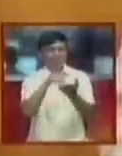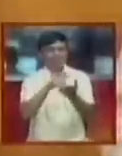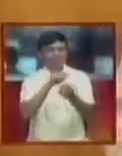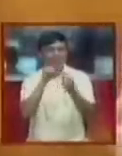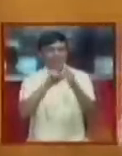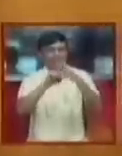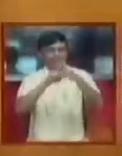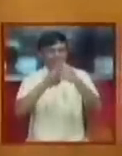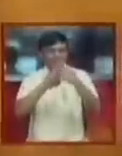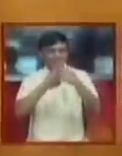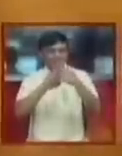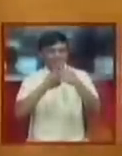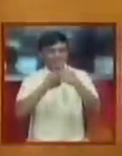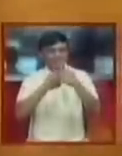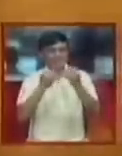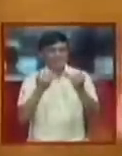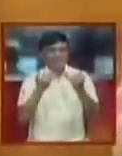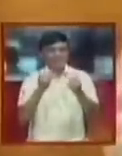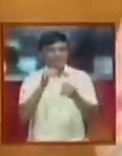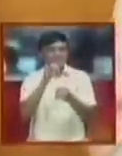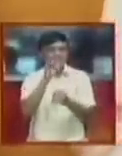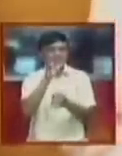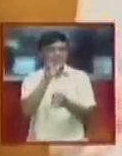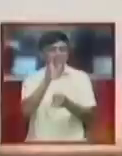dumating tayo, umabot na sa